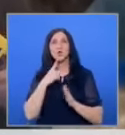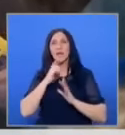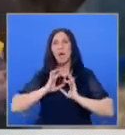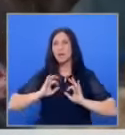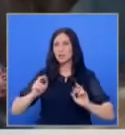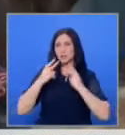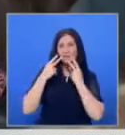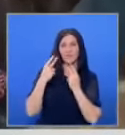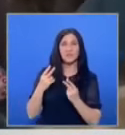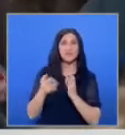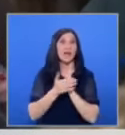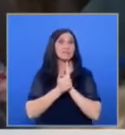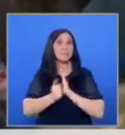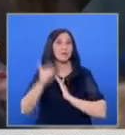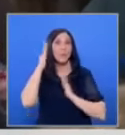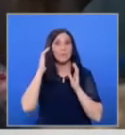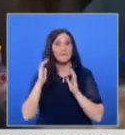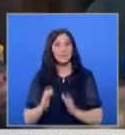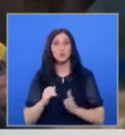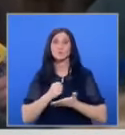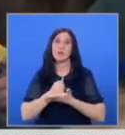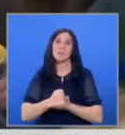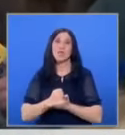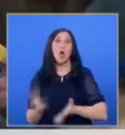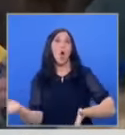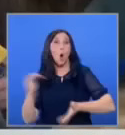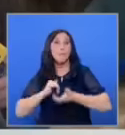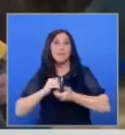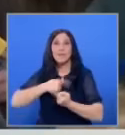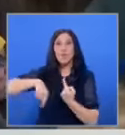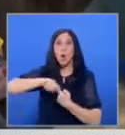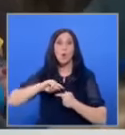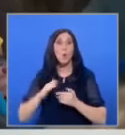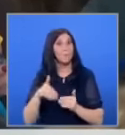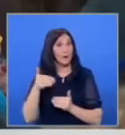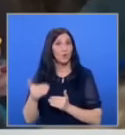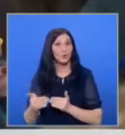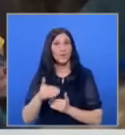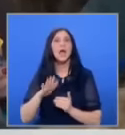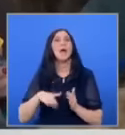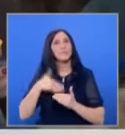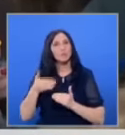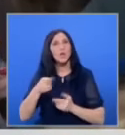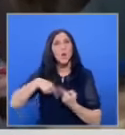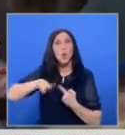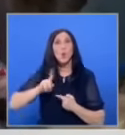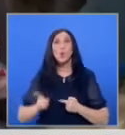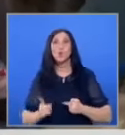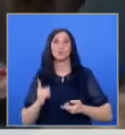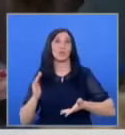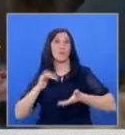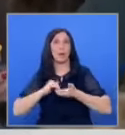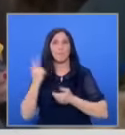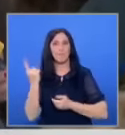ясна визия за експертно правителство с мандат обединен около приоритети. Приоритетите, около които се обединяваме. Най-напред за